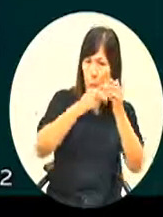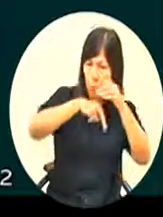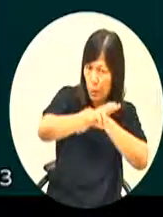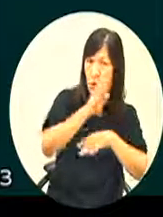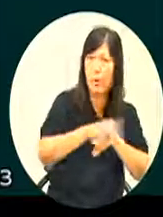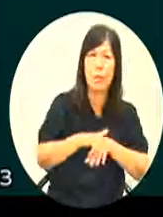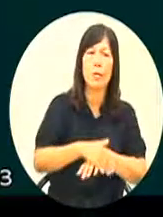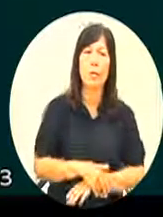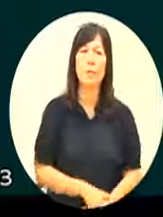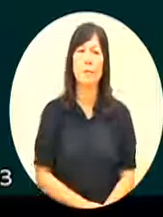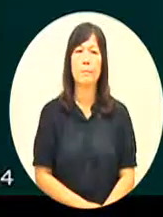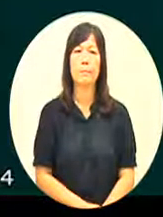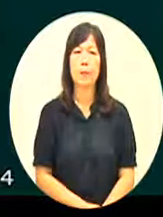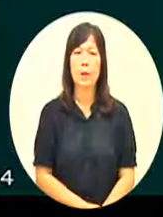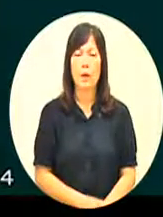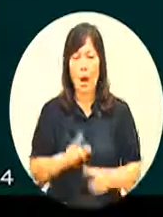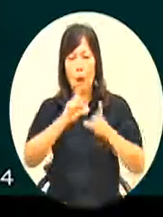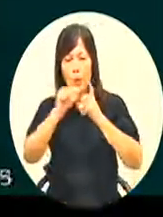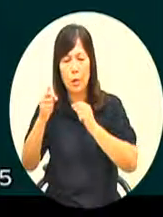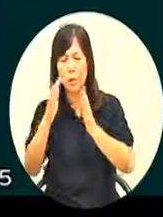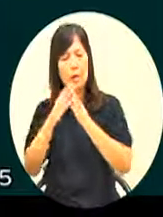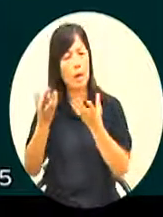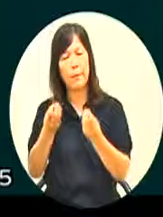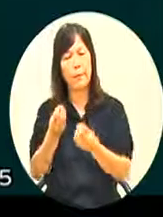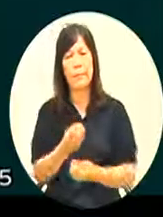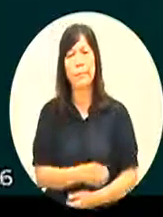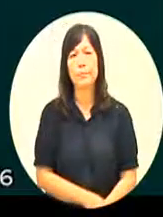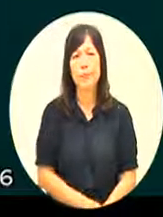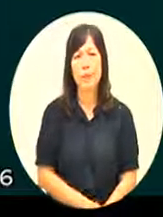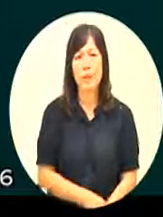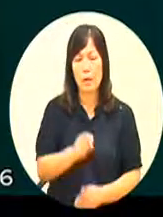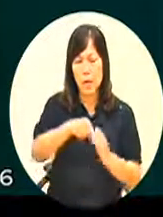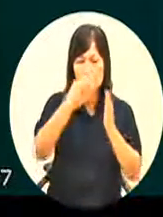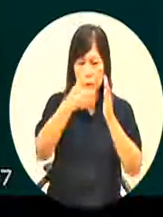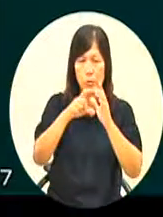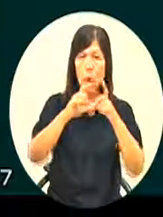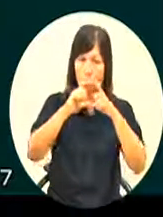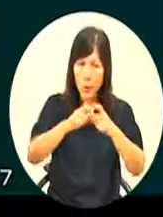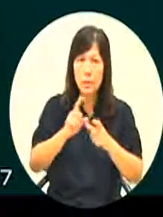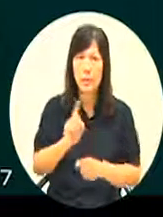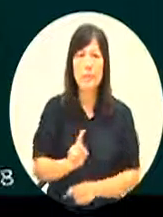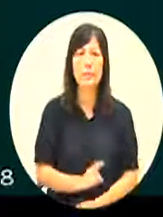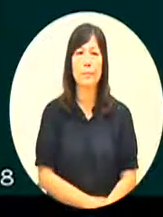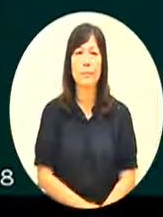课，也不回家了。”那学校的回答哈，来这个。